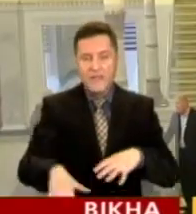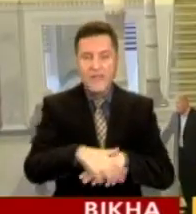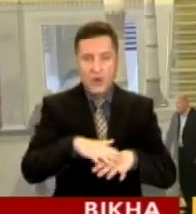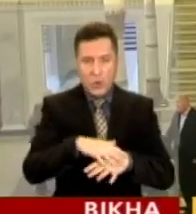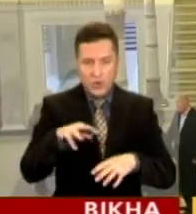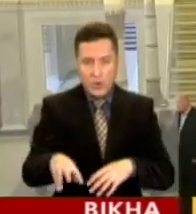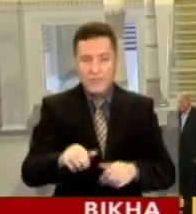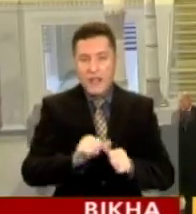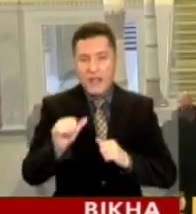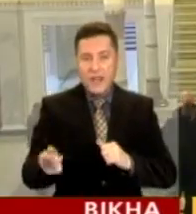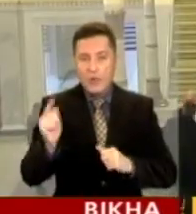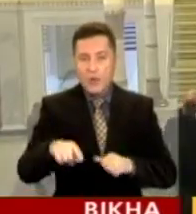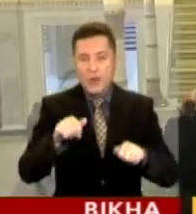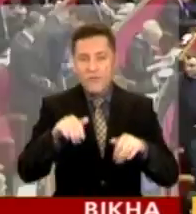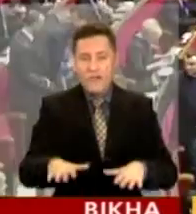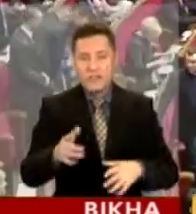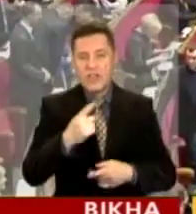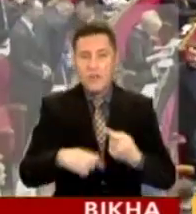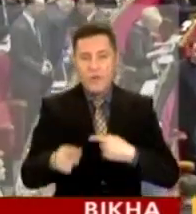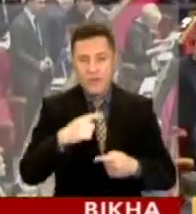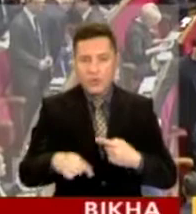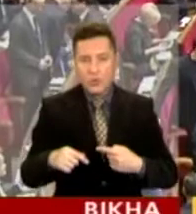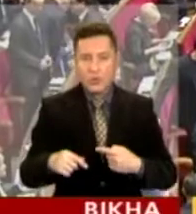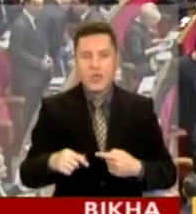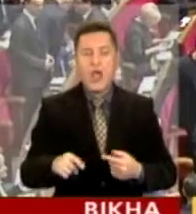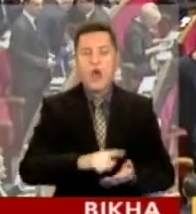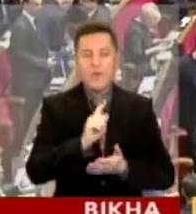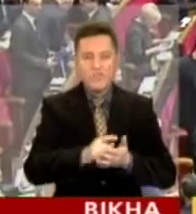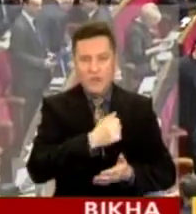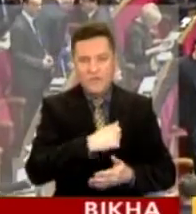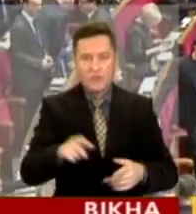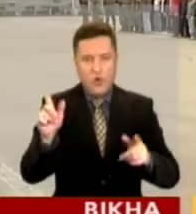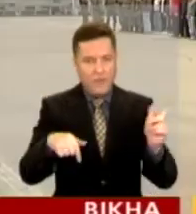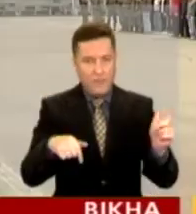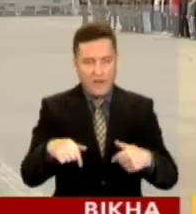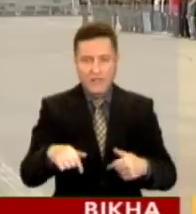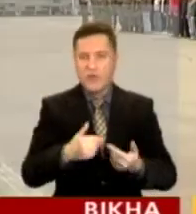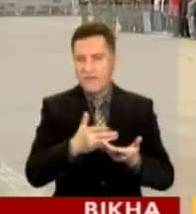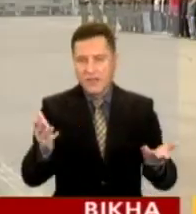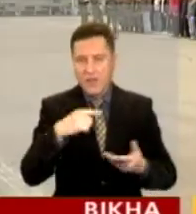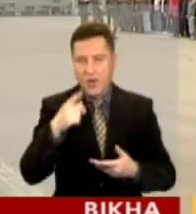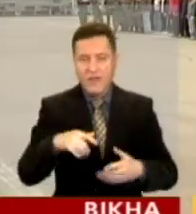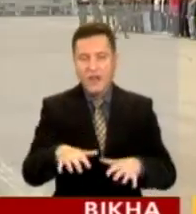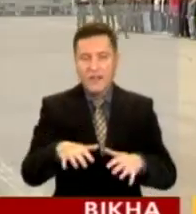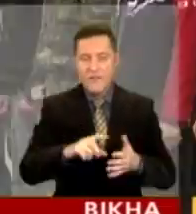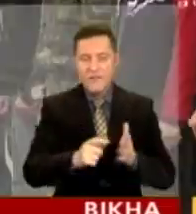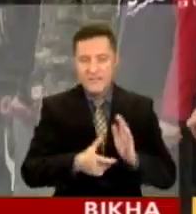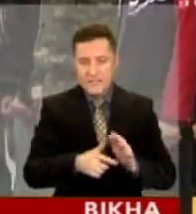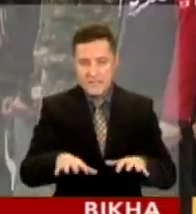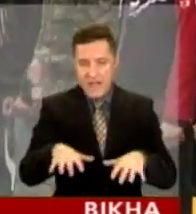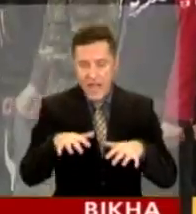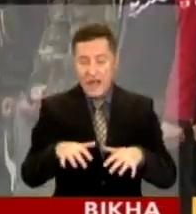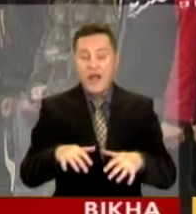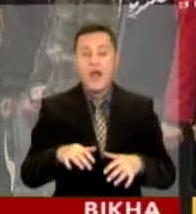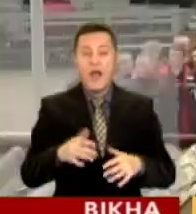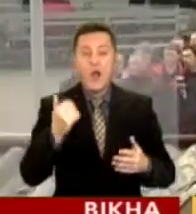того, парламентарі вирішили повернути обов'язковий військовий призов. Про це вже відкрито говорили у залі. Коли саме це станеться, кажуть, залежатиме від